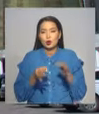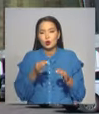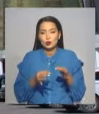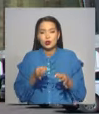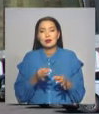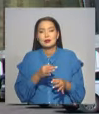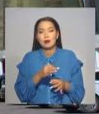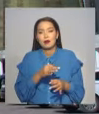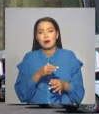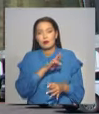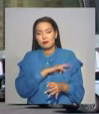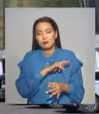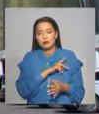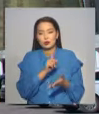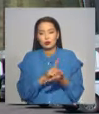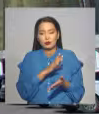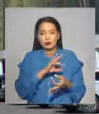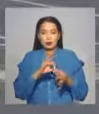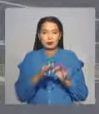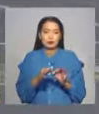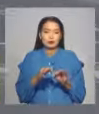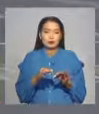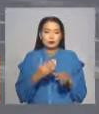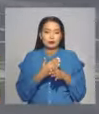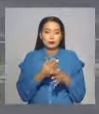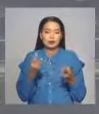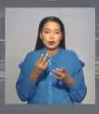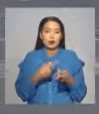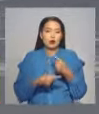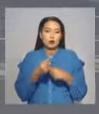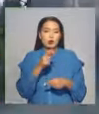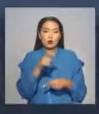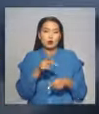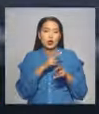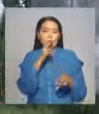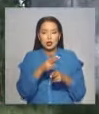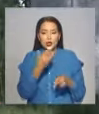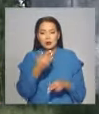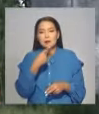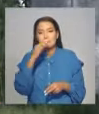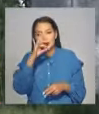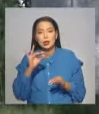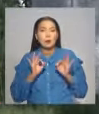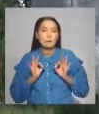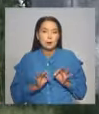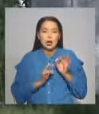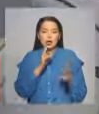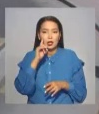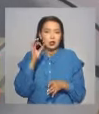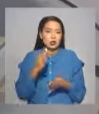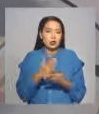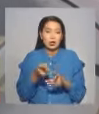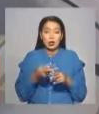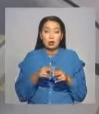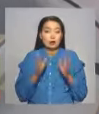правоохранительная системы должны быть безукоризненными. Но пока статистика говорит об обратном. Люди жалуются на суды, полицию и прокуратуру. И это огромная